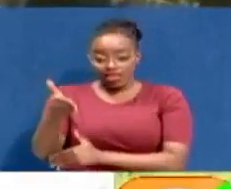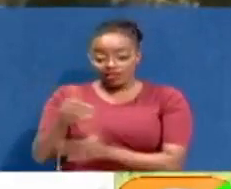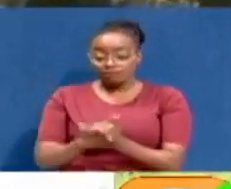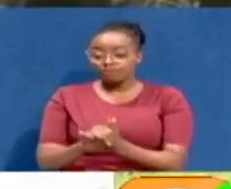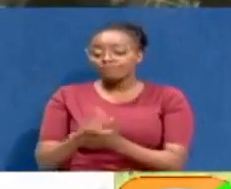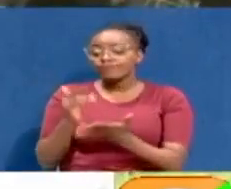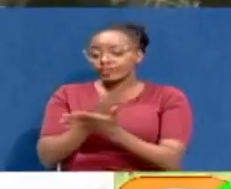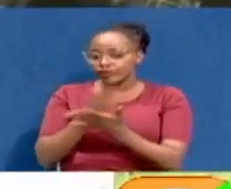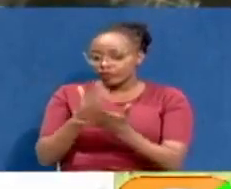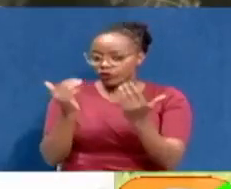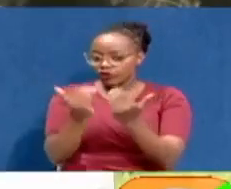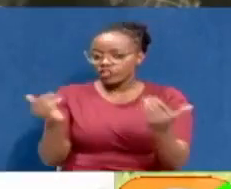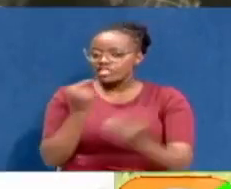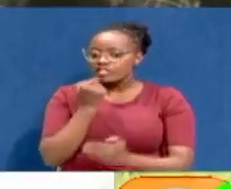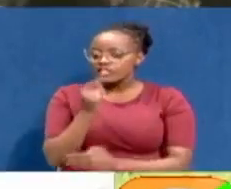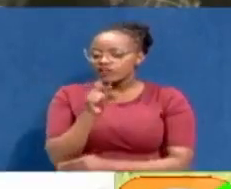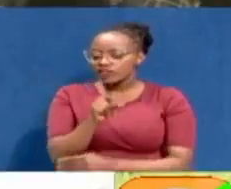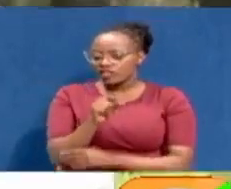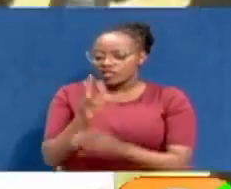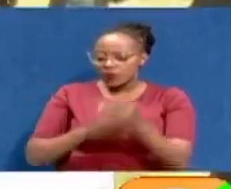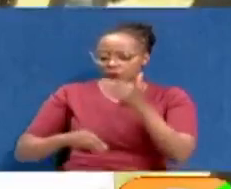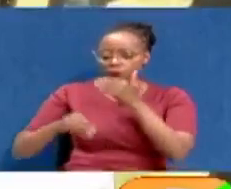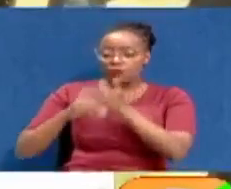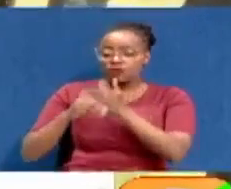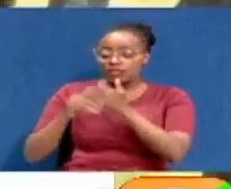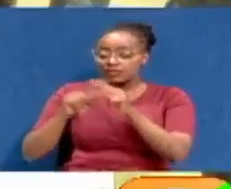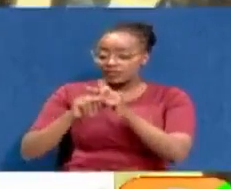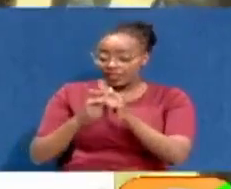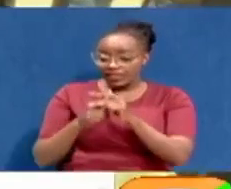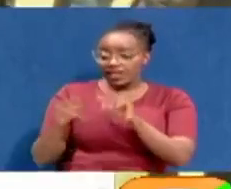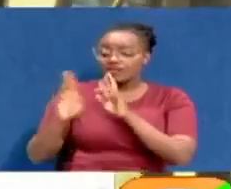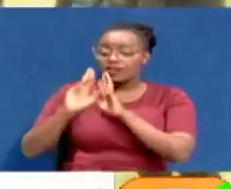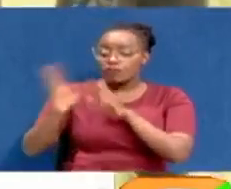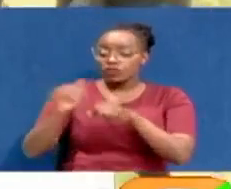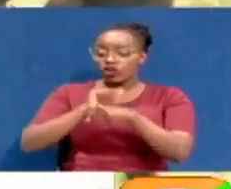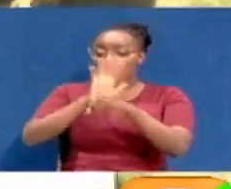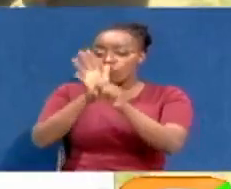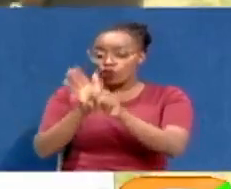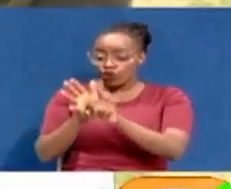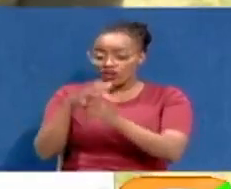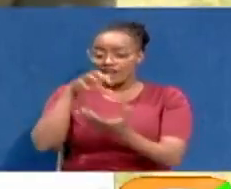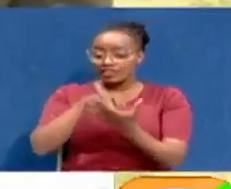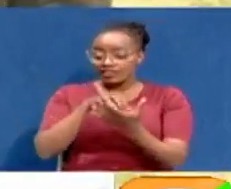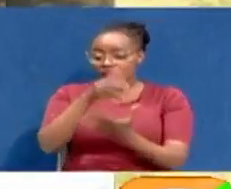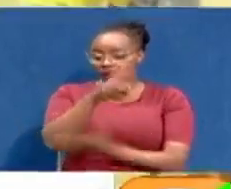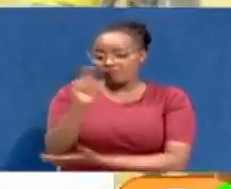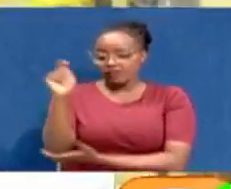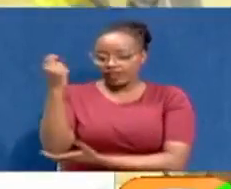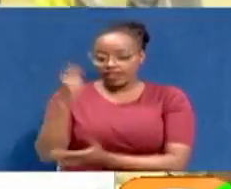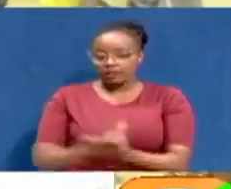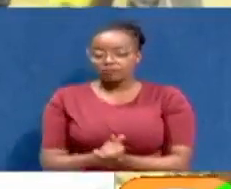watoto ikiarifu kuwa ongezeko hilo ni tangu taifa hili kuanza kuripoti maambukizi ya COVID-19 humu